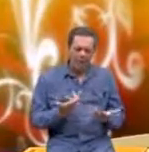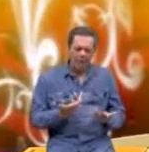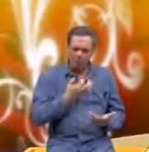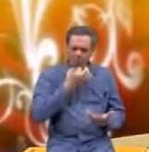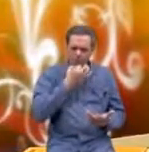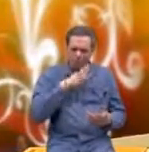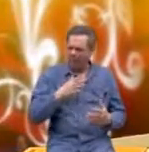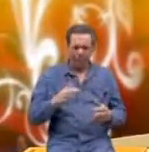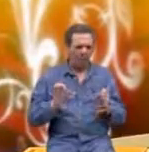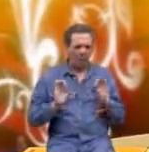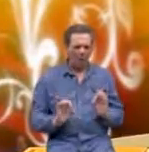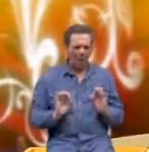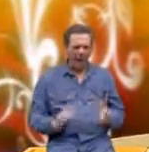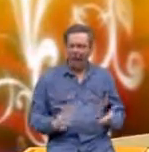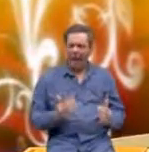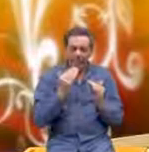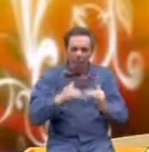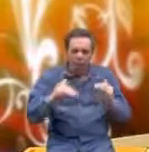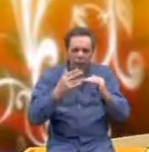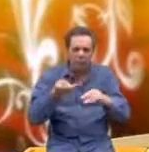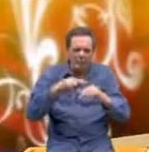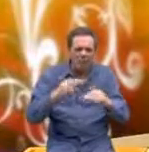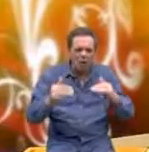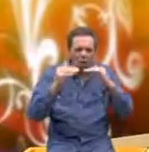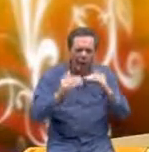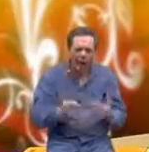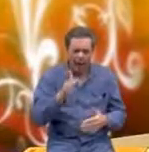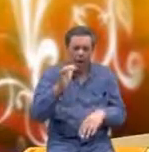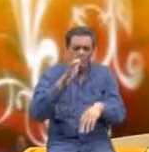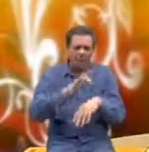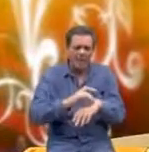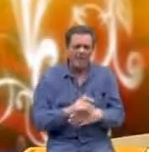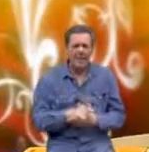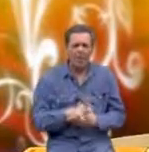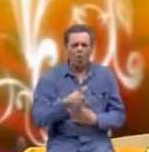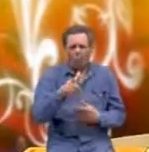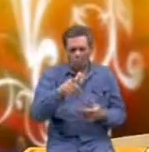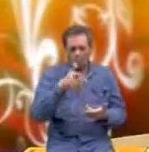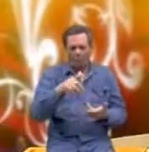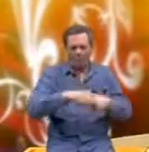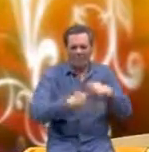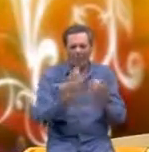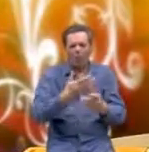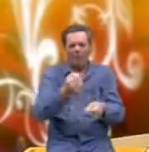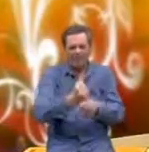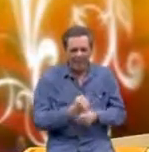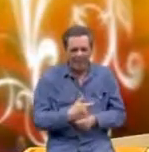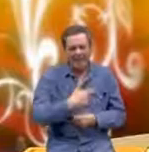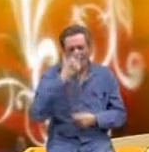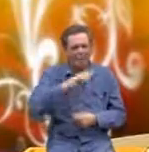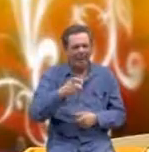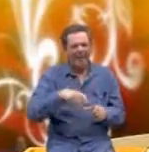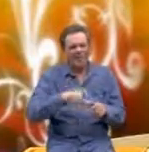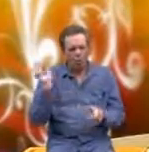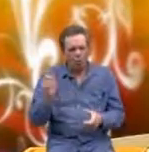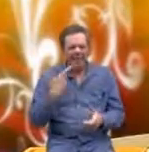racionalnija, normalnija, tolerantnija, jer sve je to cilj u ovim stvarima koje vi radite. Da se osoba ne isključuje,